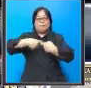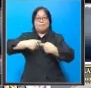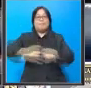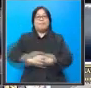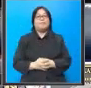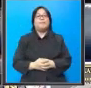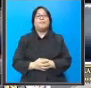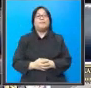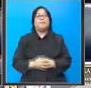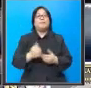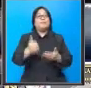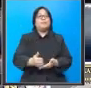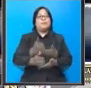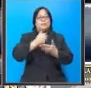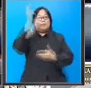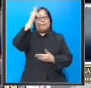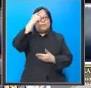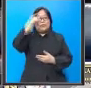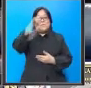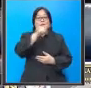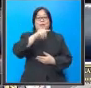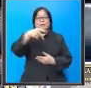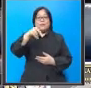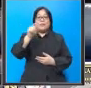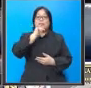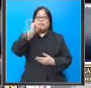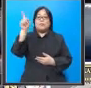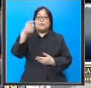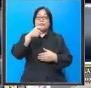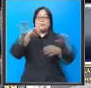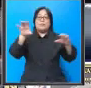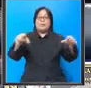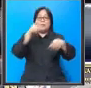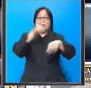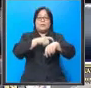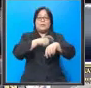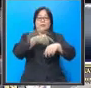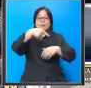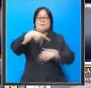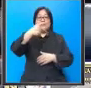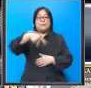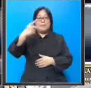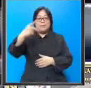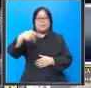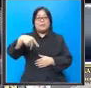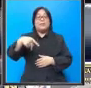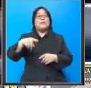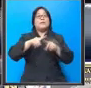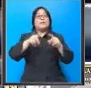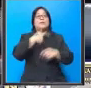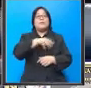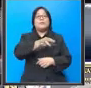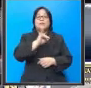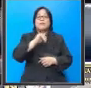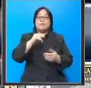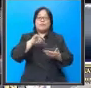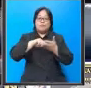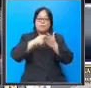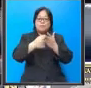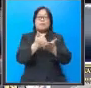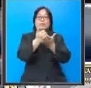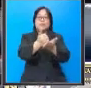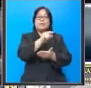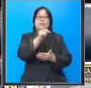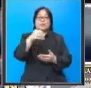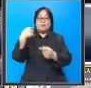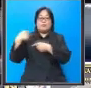berkaitan bantuan kerajaan perintah itu bukan saja dilaksanakan dalam tempo pipi sebaliknya pemesan telah membantu setting sejak